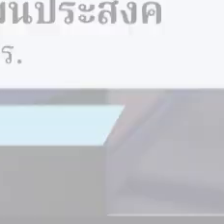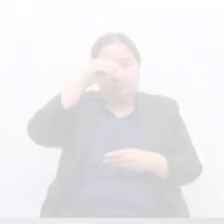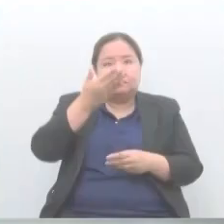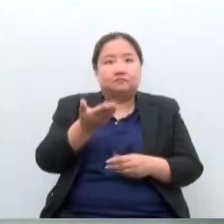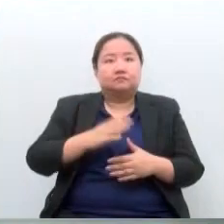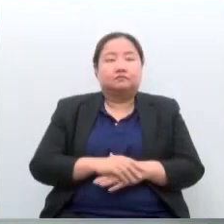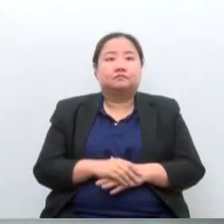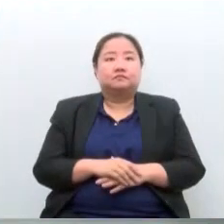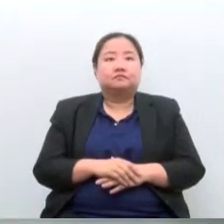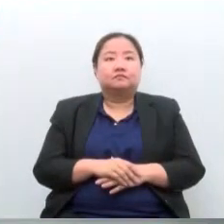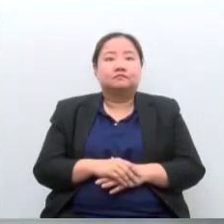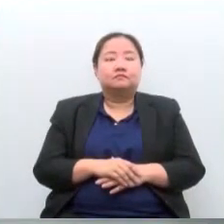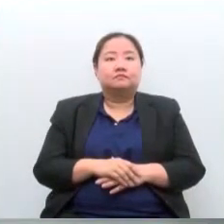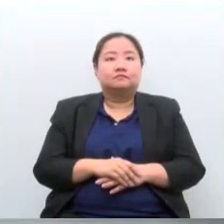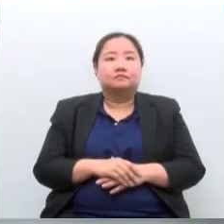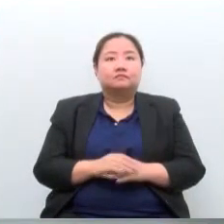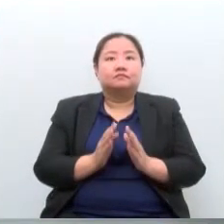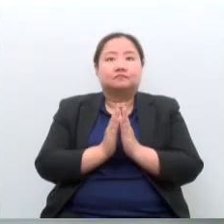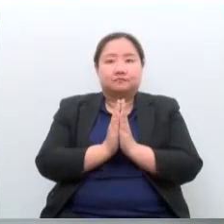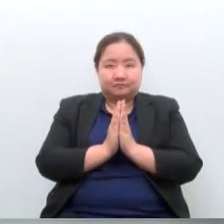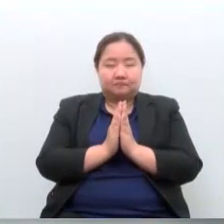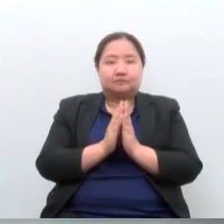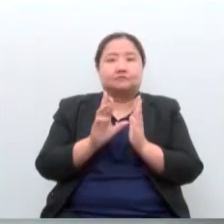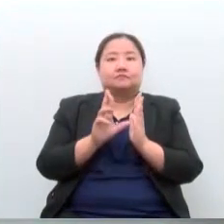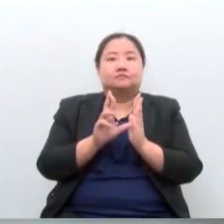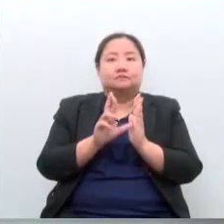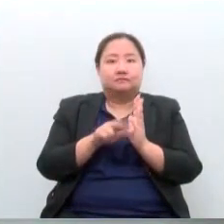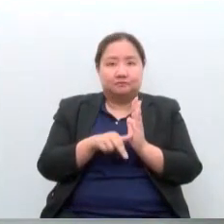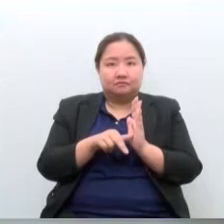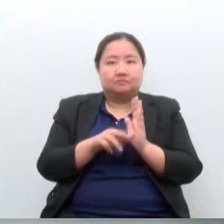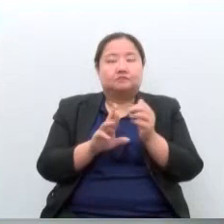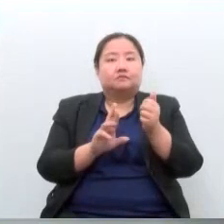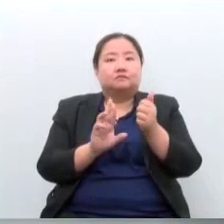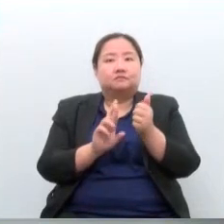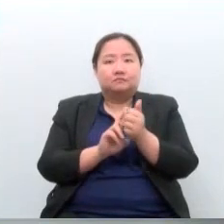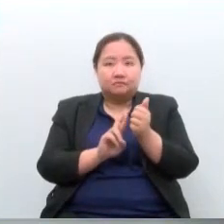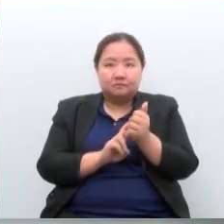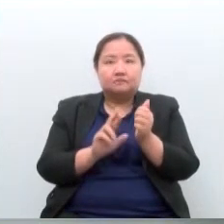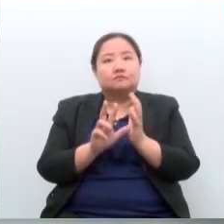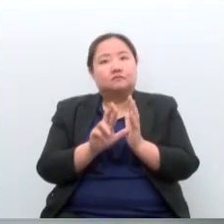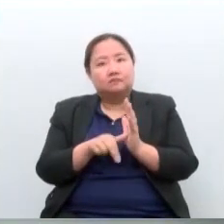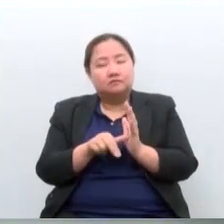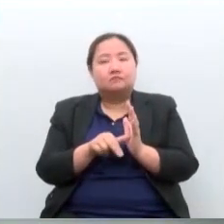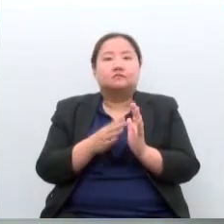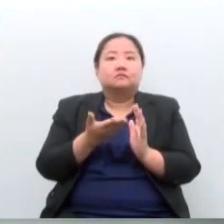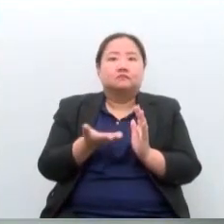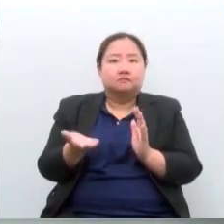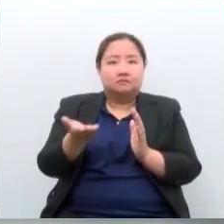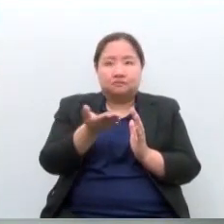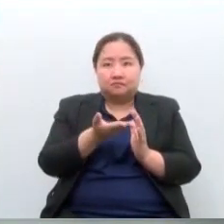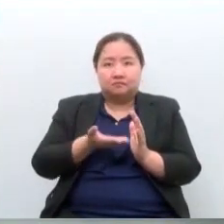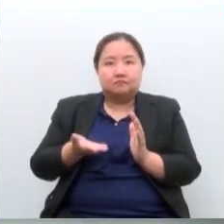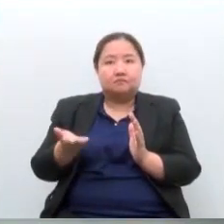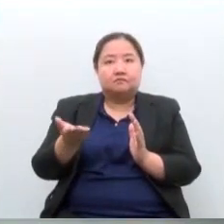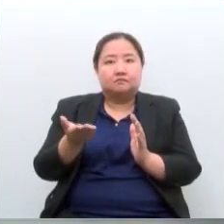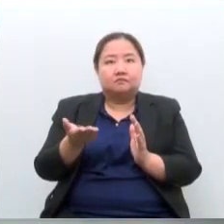กราบเรียนท่านเลขาธิการท่านรองเลขาธิการพอสำนักท่านผู้อำนวยการพนักงานเขตพื้น